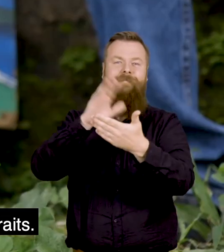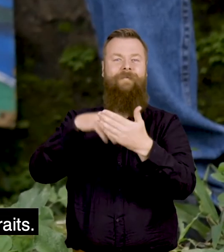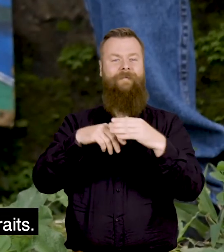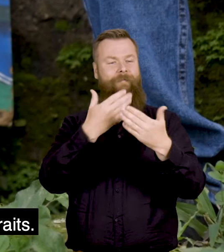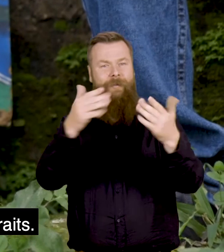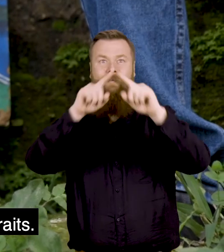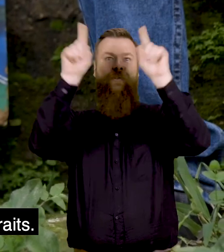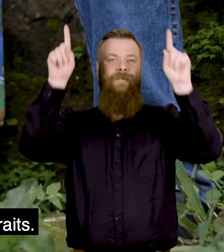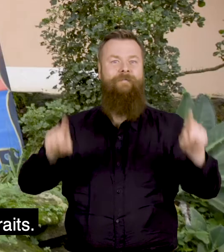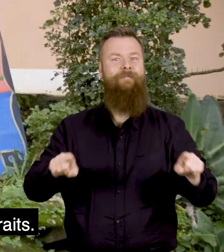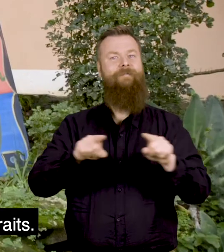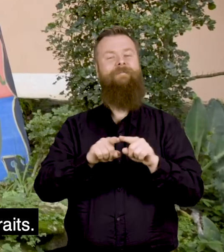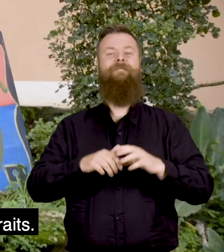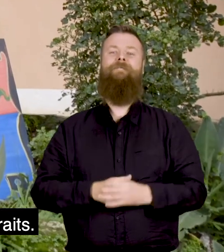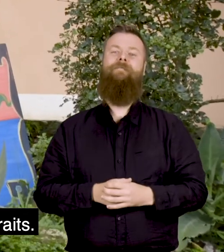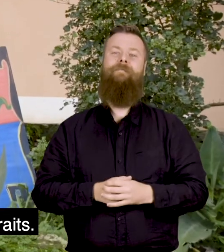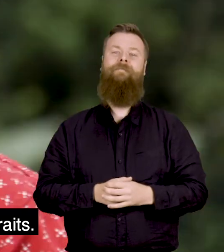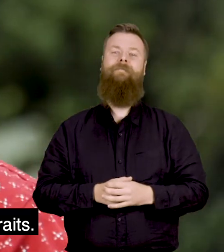belles choses et des portraits.